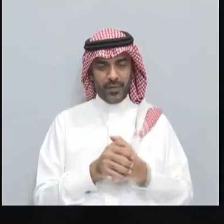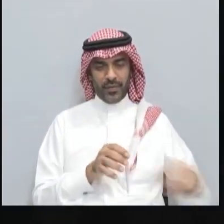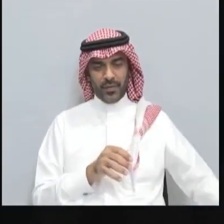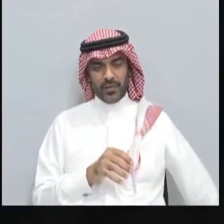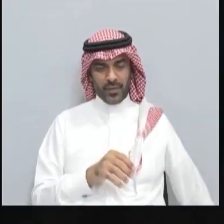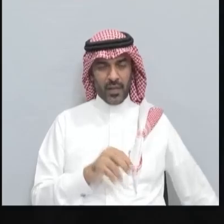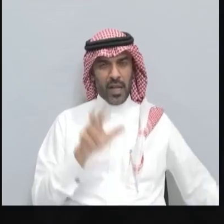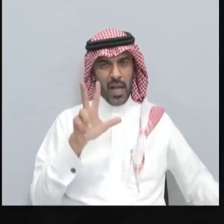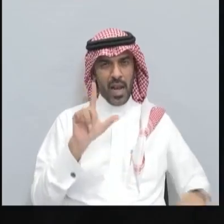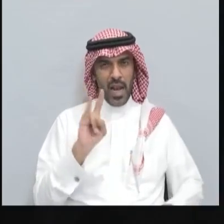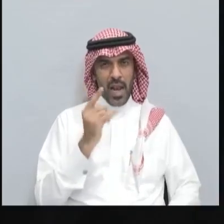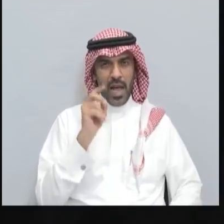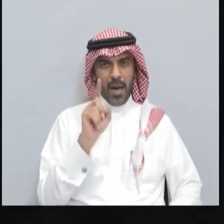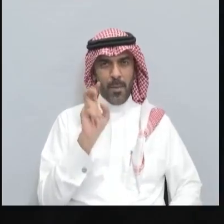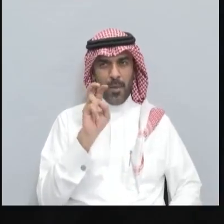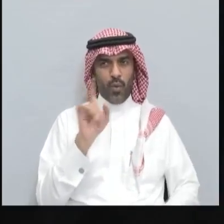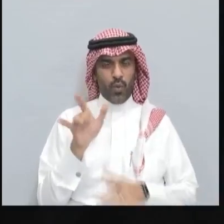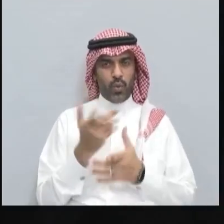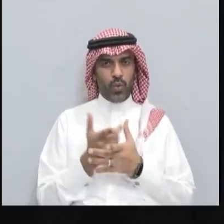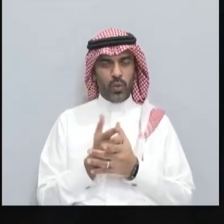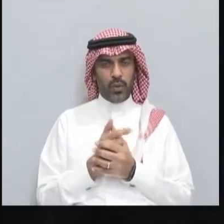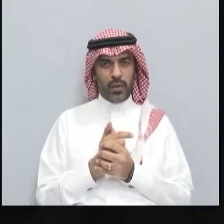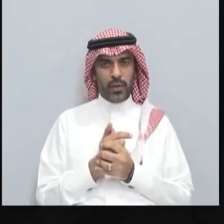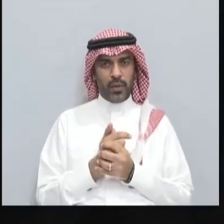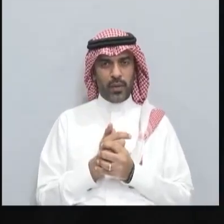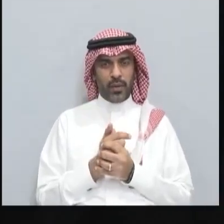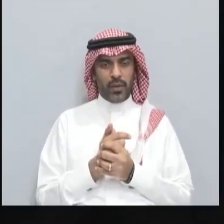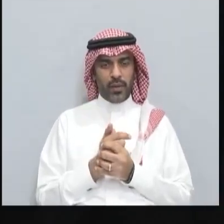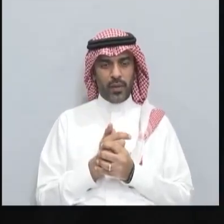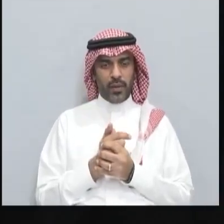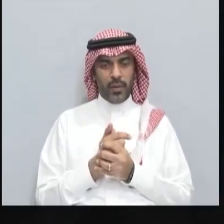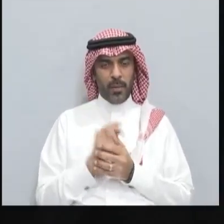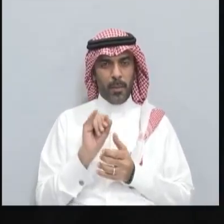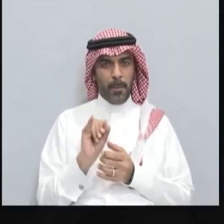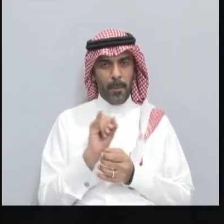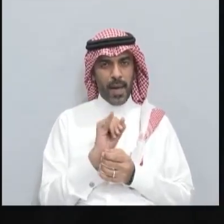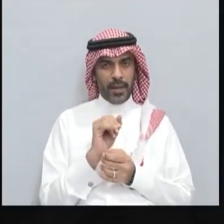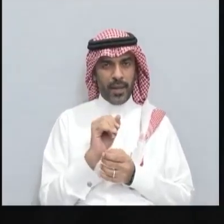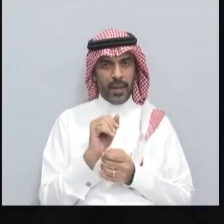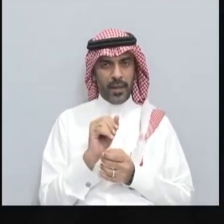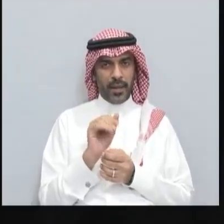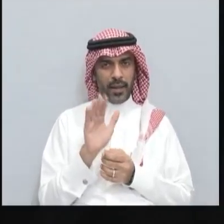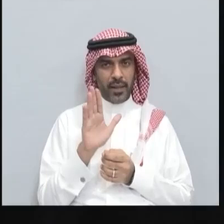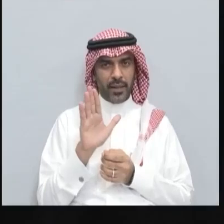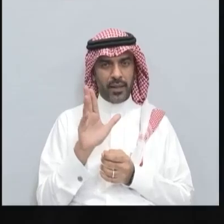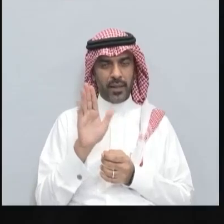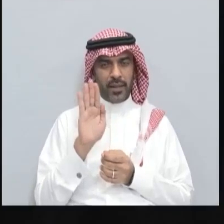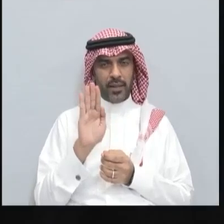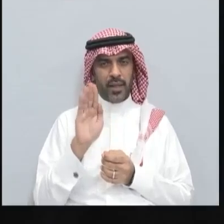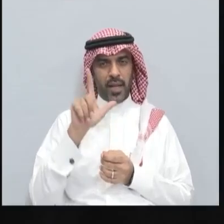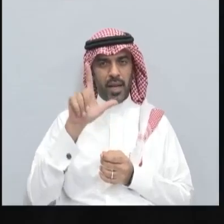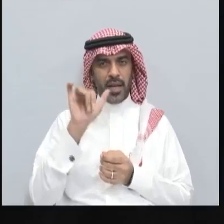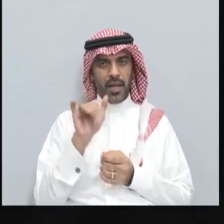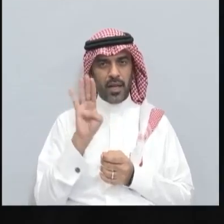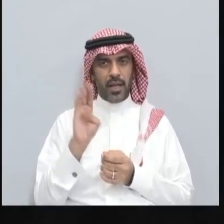تدل عن على اللابه عباره عن ماذا المتكونه فيها كميه كميه ماذا كميه السليكا ماذا تكون